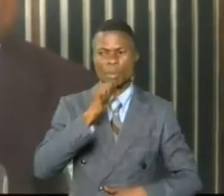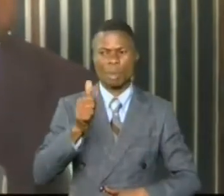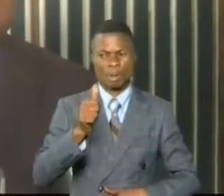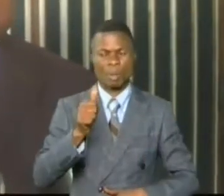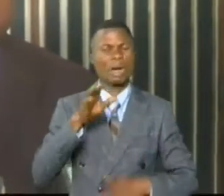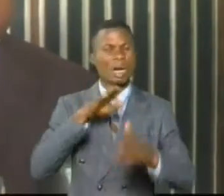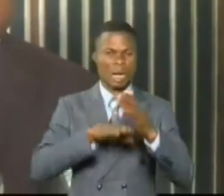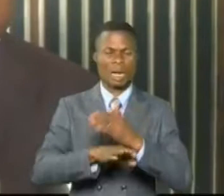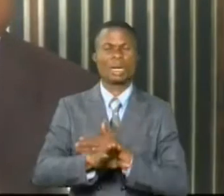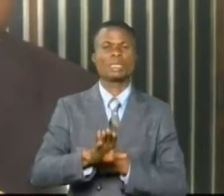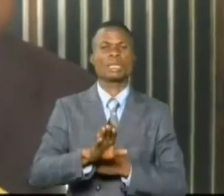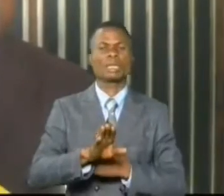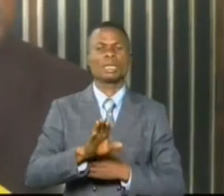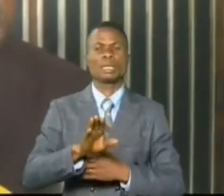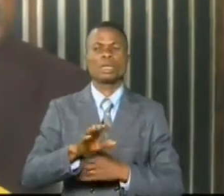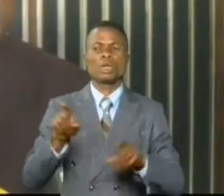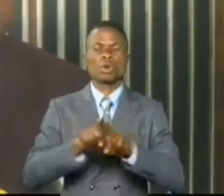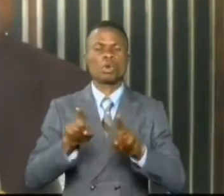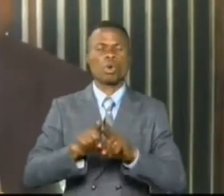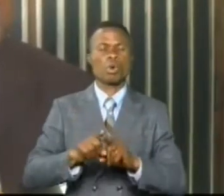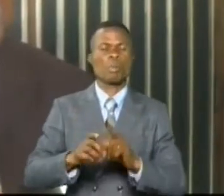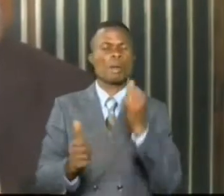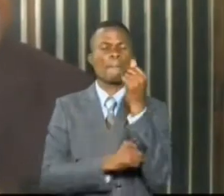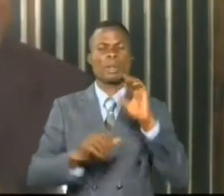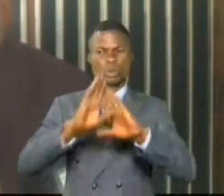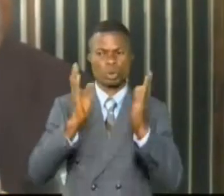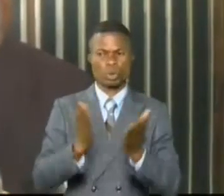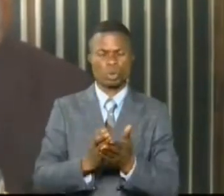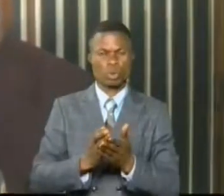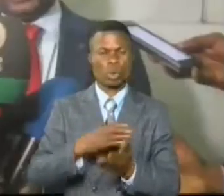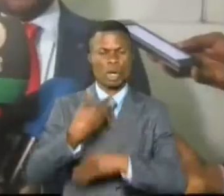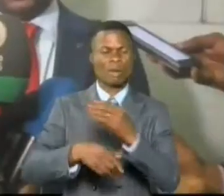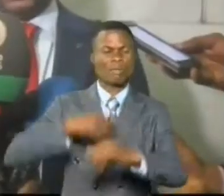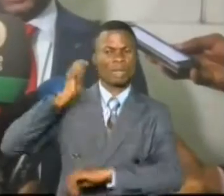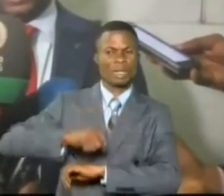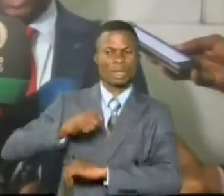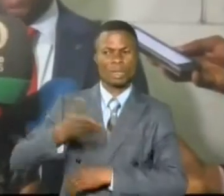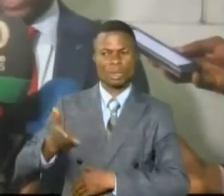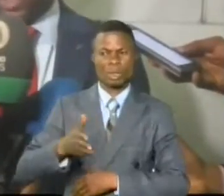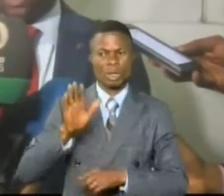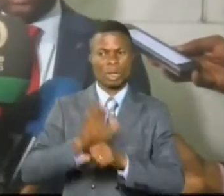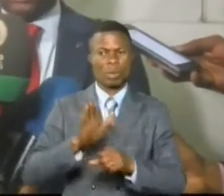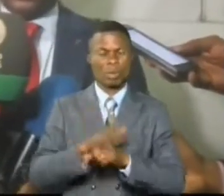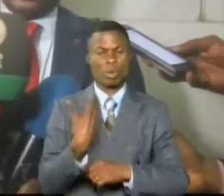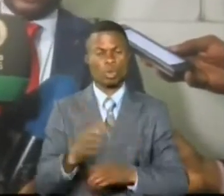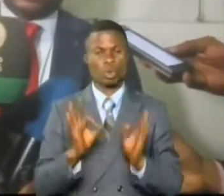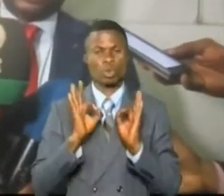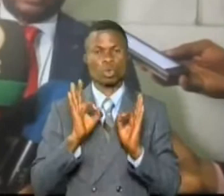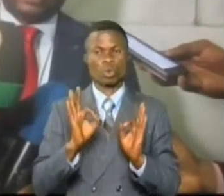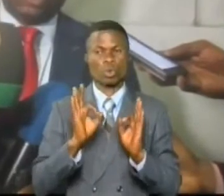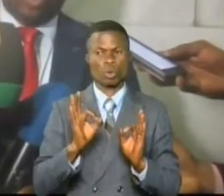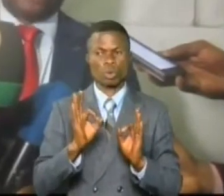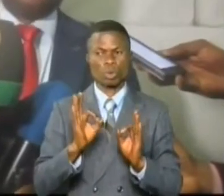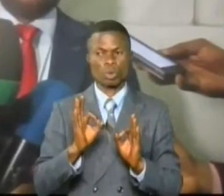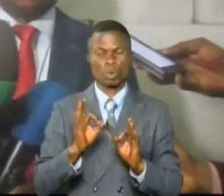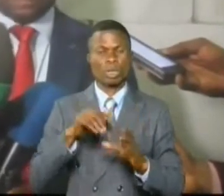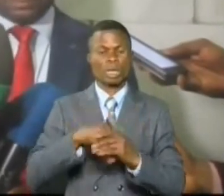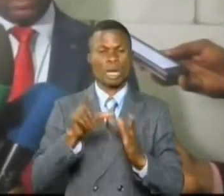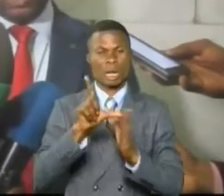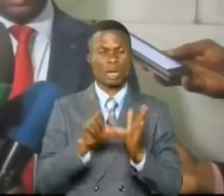d'accéder, comme tout le monde, à la justice. Il y a plusieurs innovations dans cette